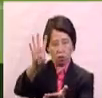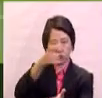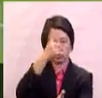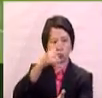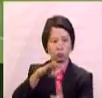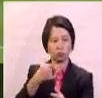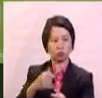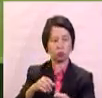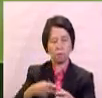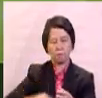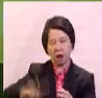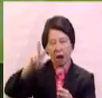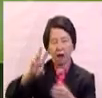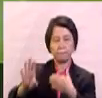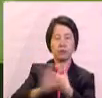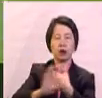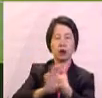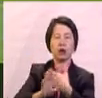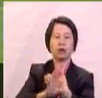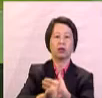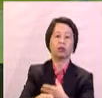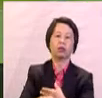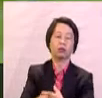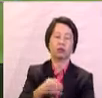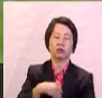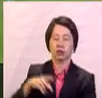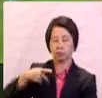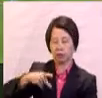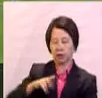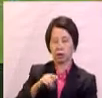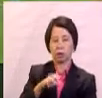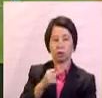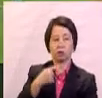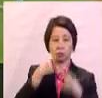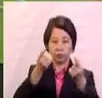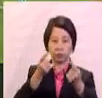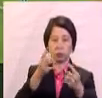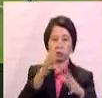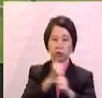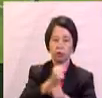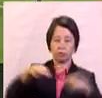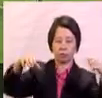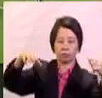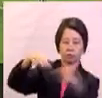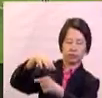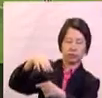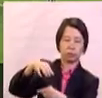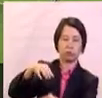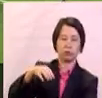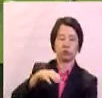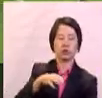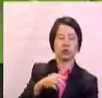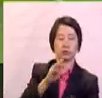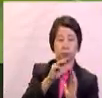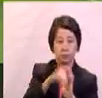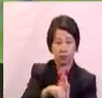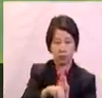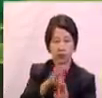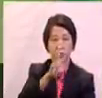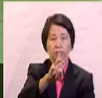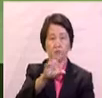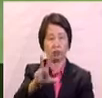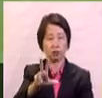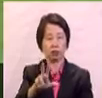terjahan berbahaya terhadap Muhammad Farhan Roslan. PKNS akhirnya berjaya meraih satu gol menerusi Gabriel Miguel Guerra pada minit